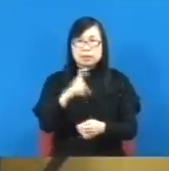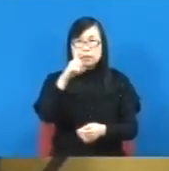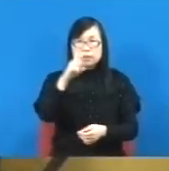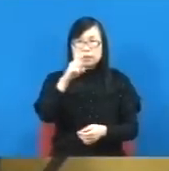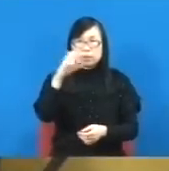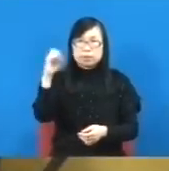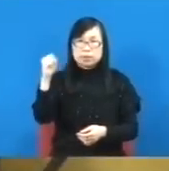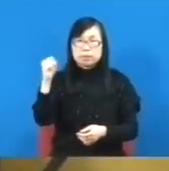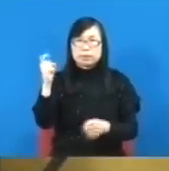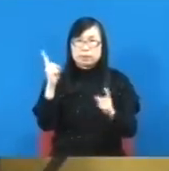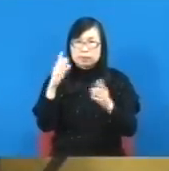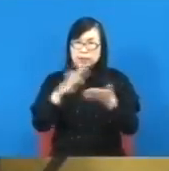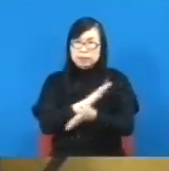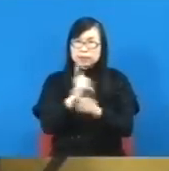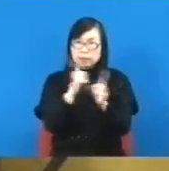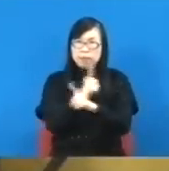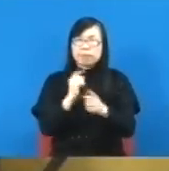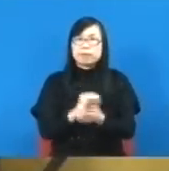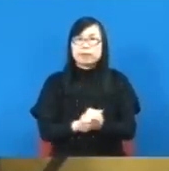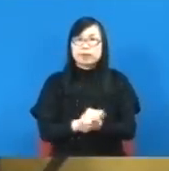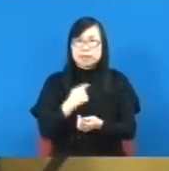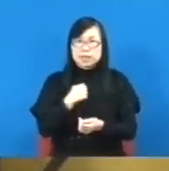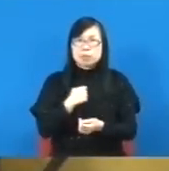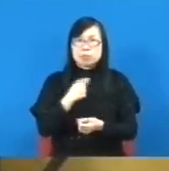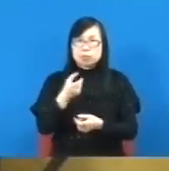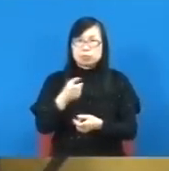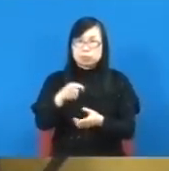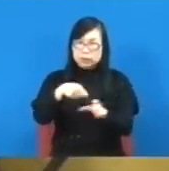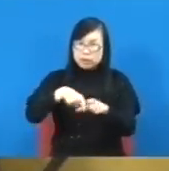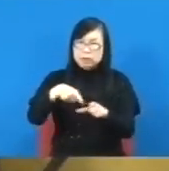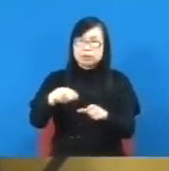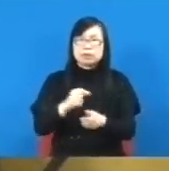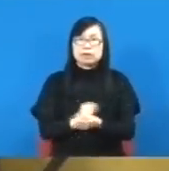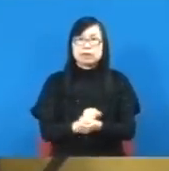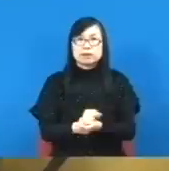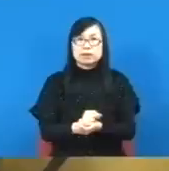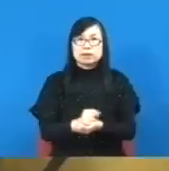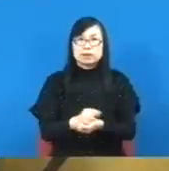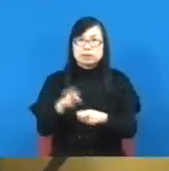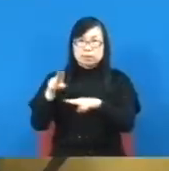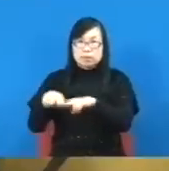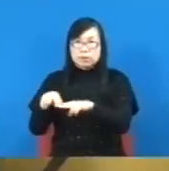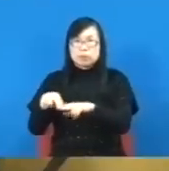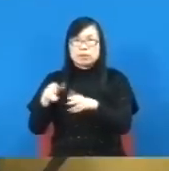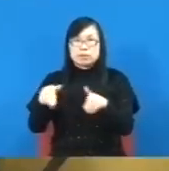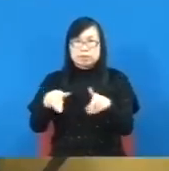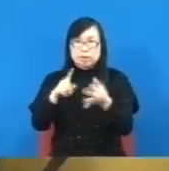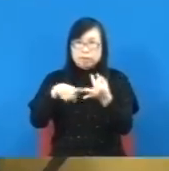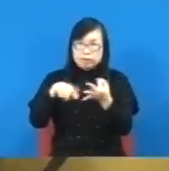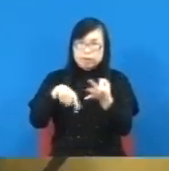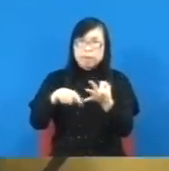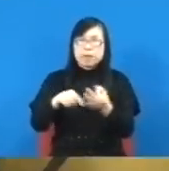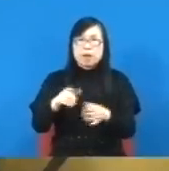啦，咁就即係要發財啊，係咪啊？咁呢個陝西省同埋河南省